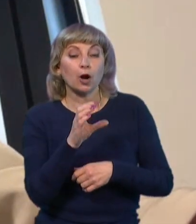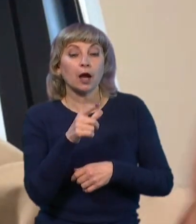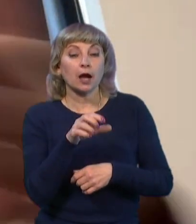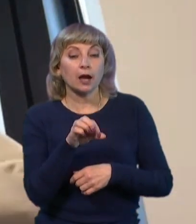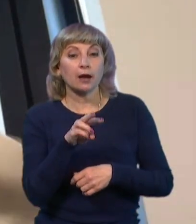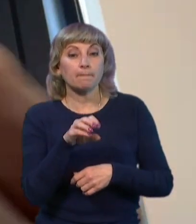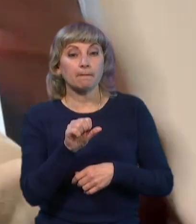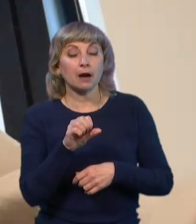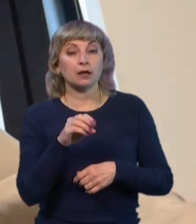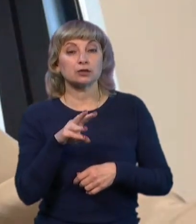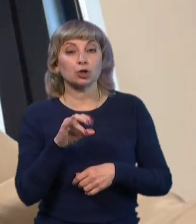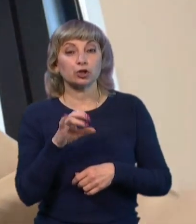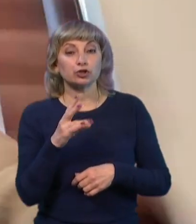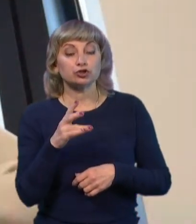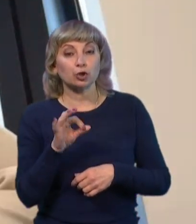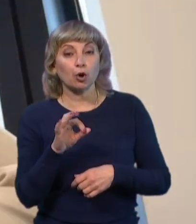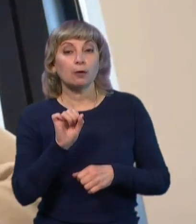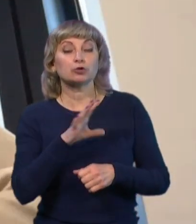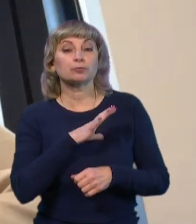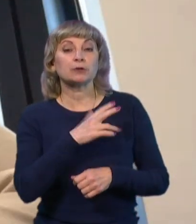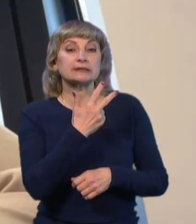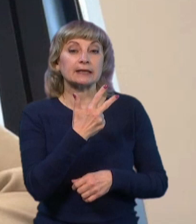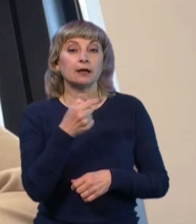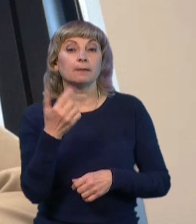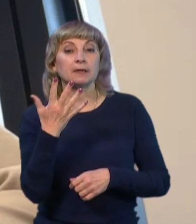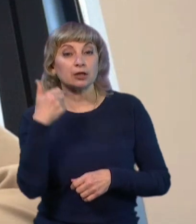бути 3-5 років. Тобто це